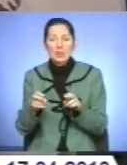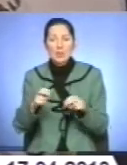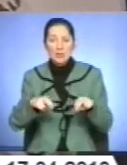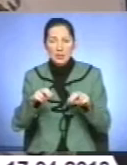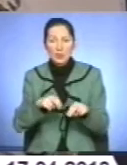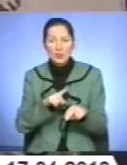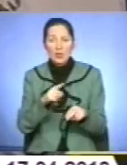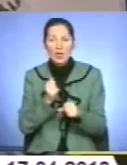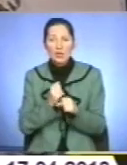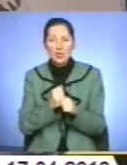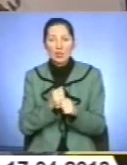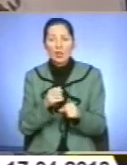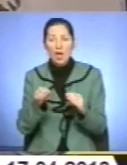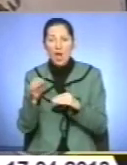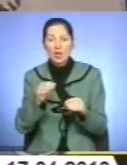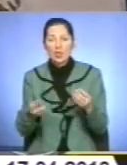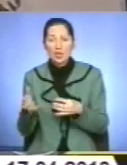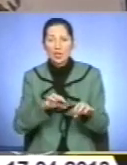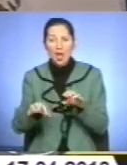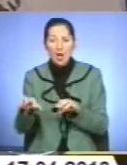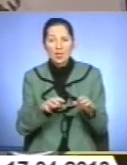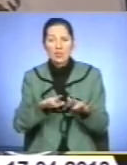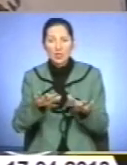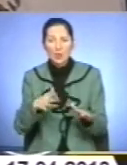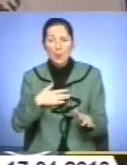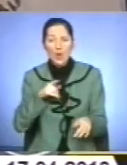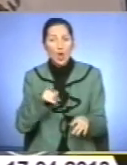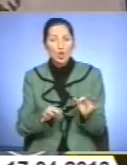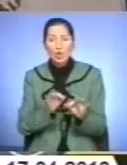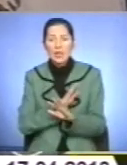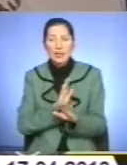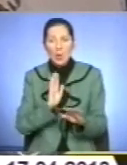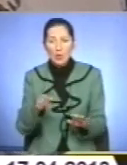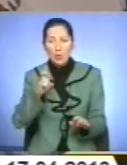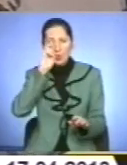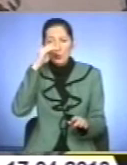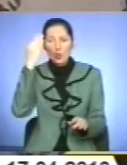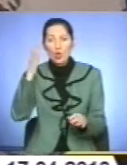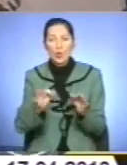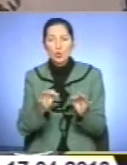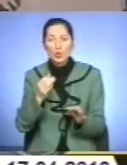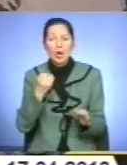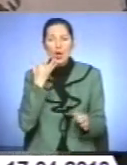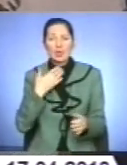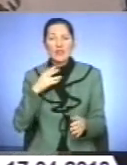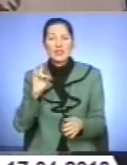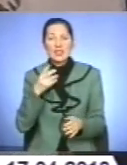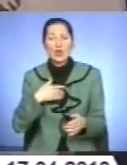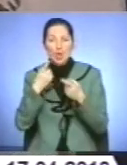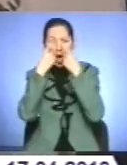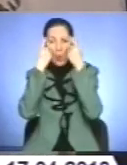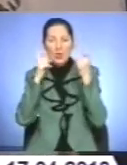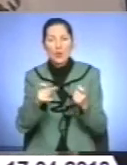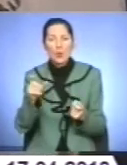не будемо, Господь йому суддя, тому що коли в неділю я об'явив людям,